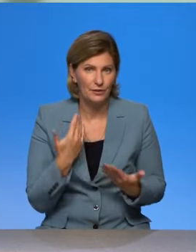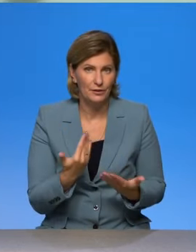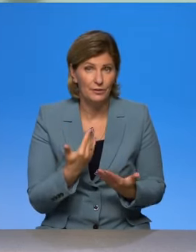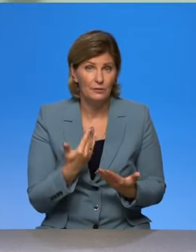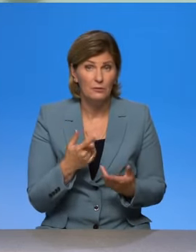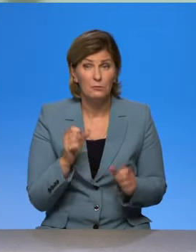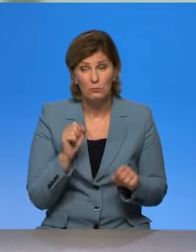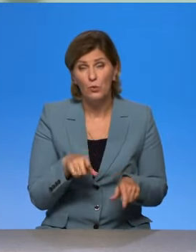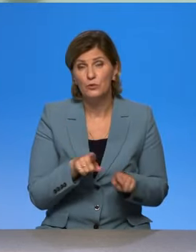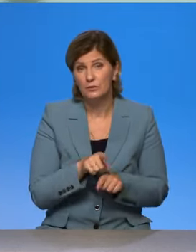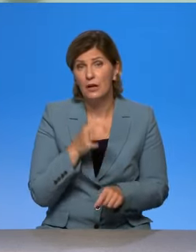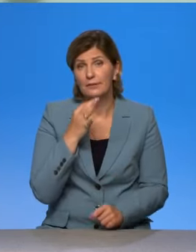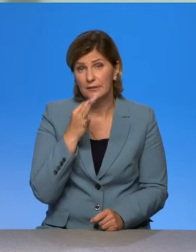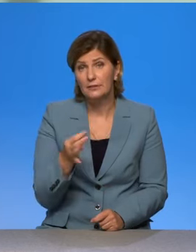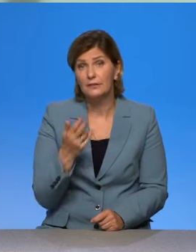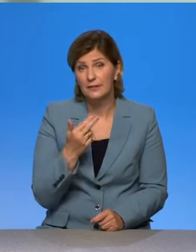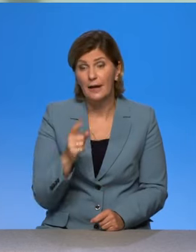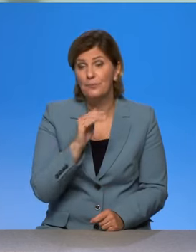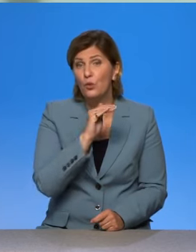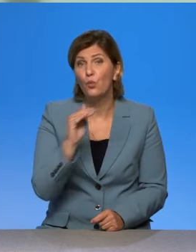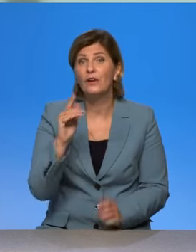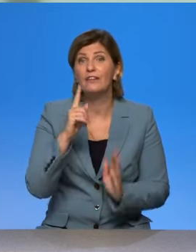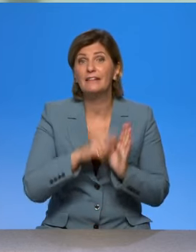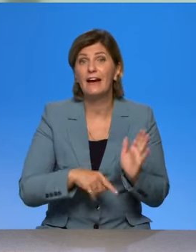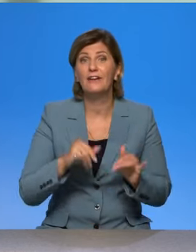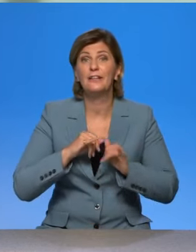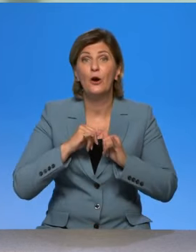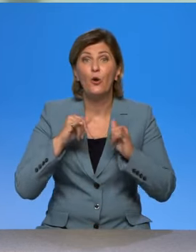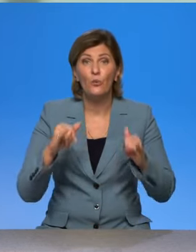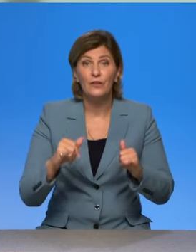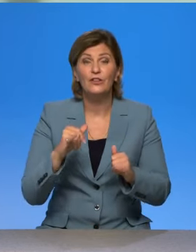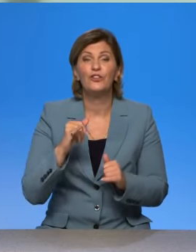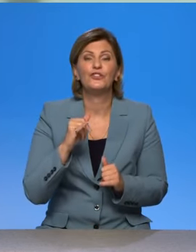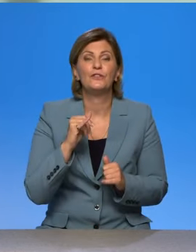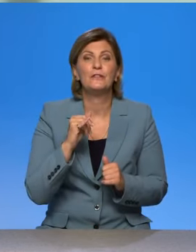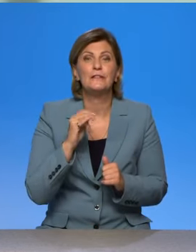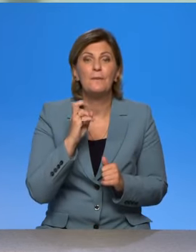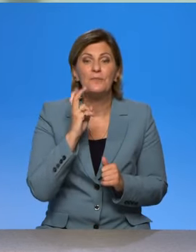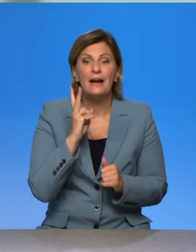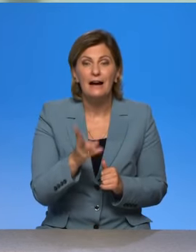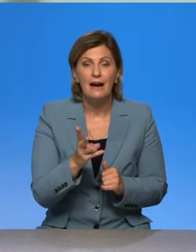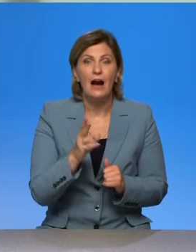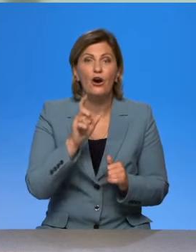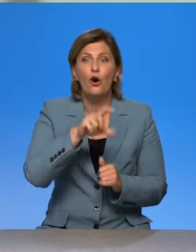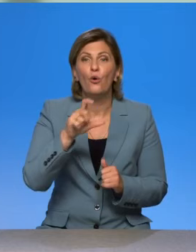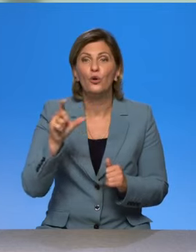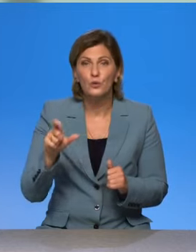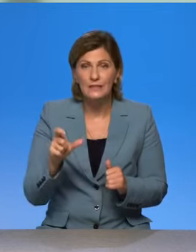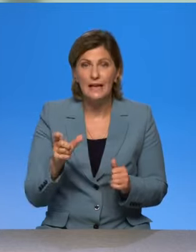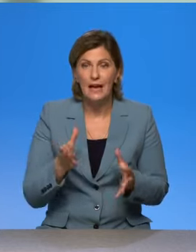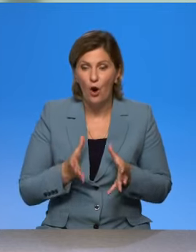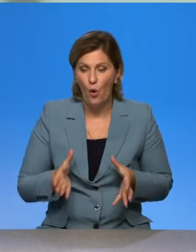это предположить, что уровень доверия повышается по мере того, как людей объединяет общие идеи,